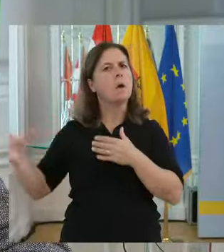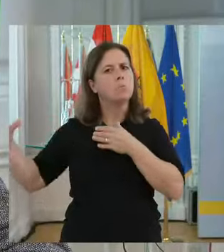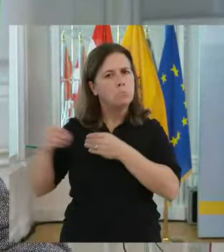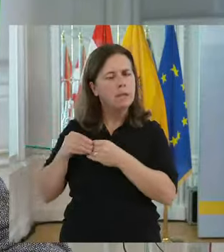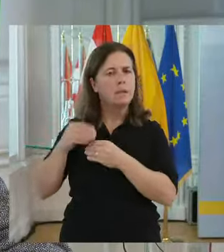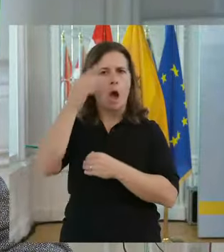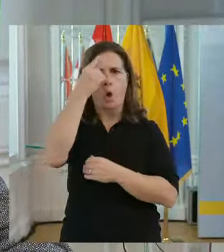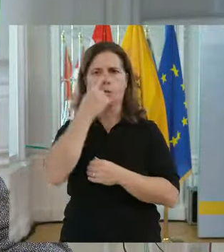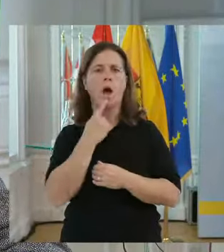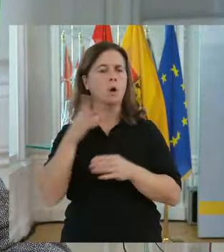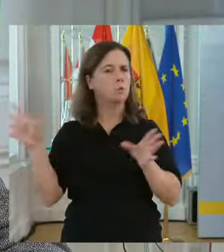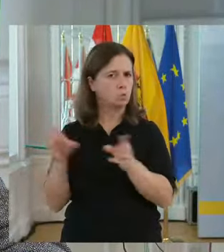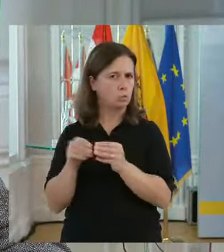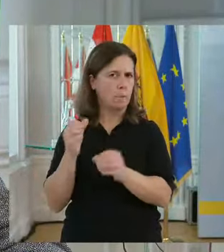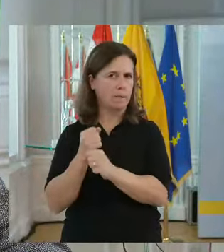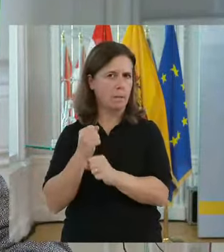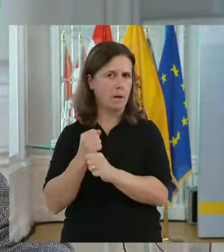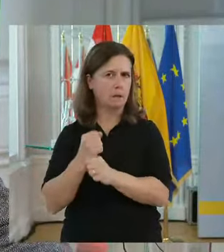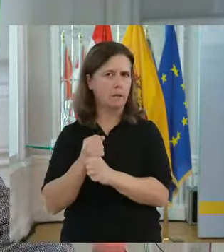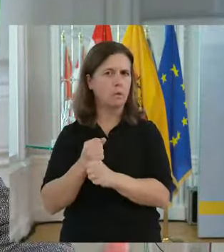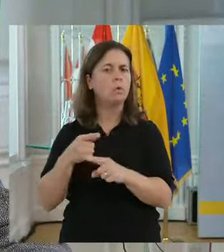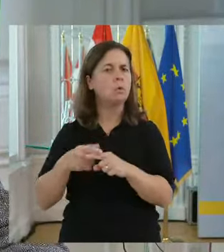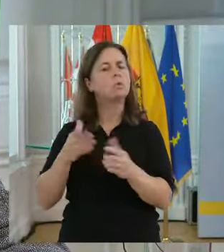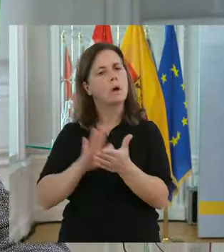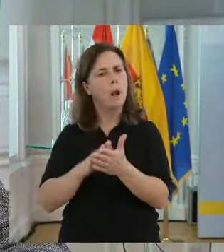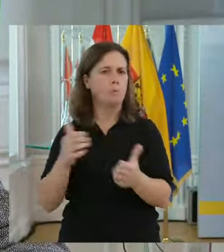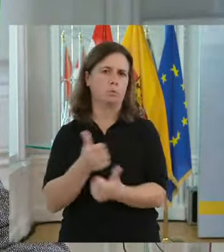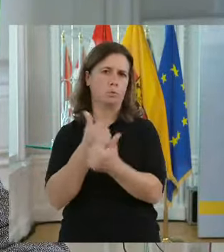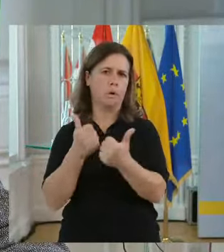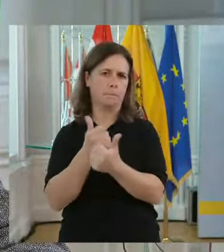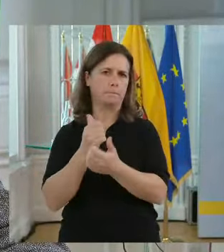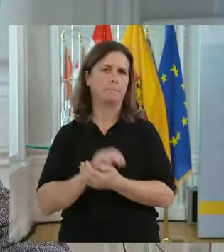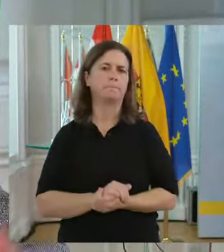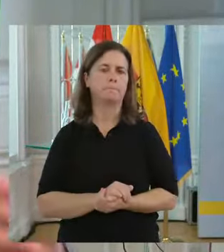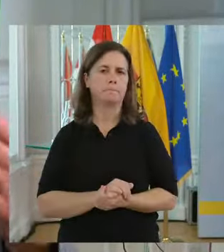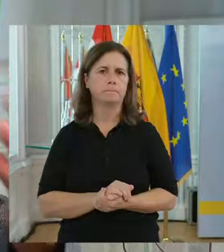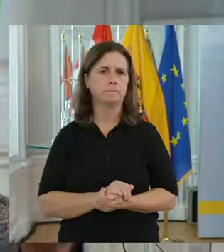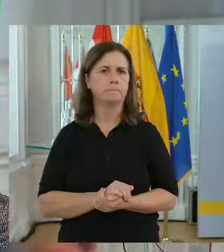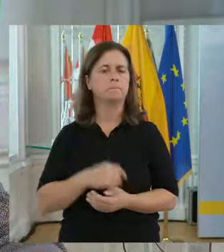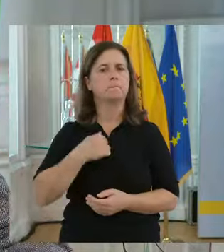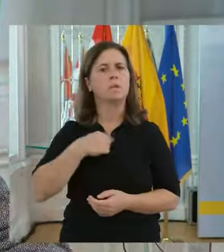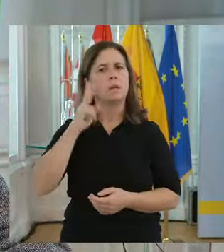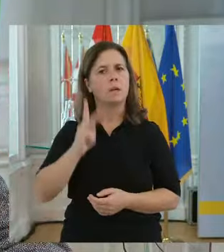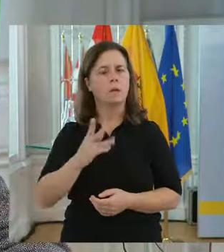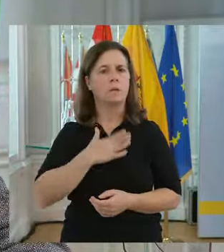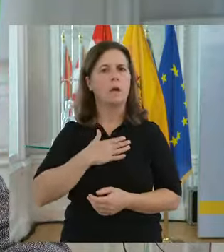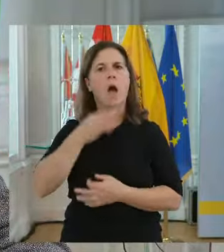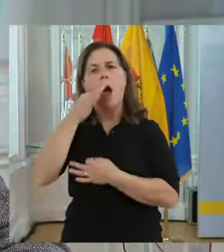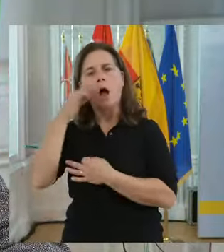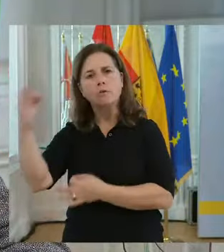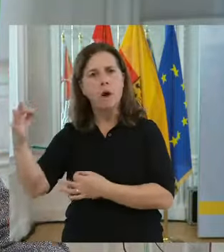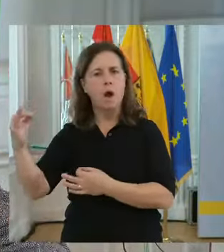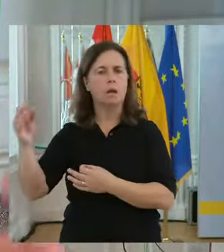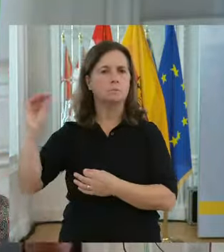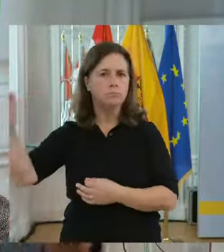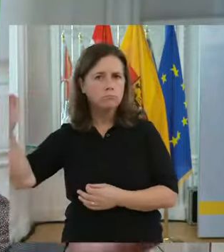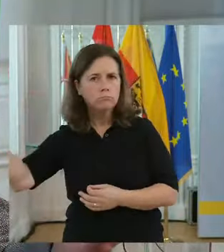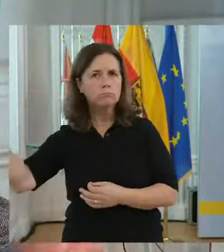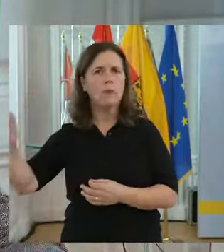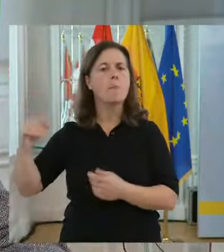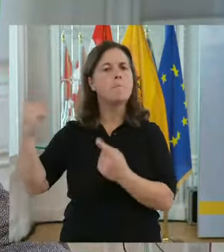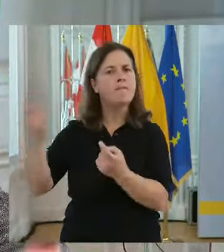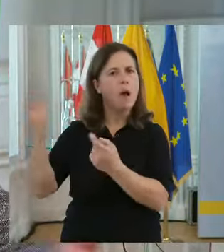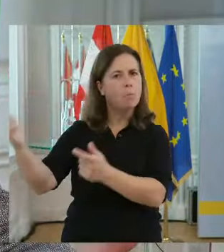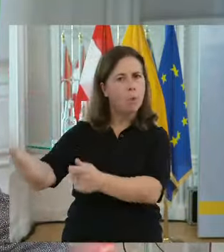Autark zusammen. Und das funktioniert wunderbar. Also da können wir unsere Anforderungen abgeben. Wir bekommen die